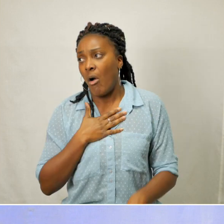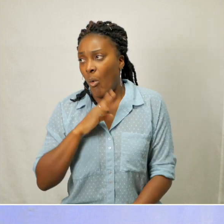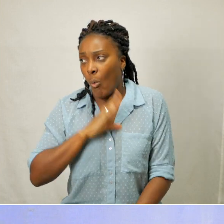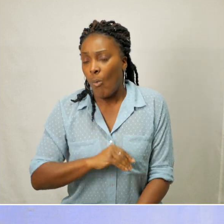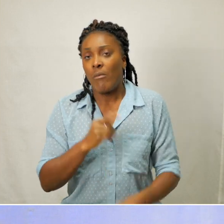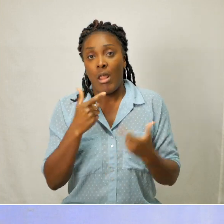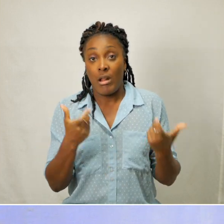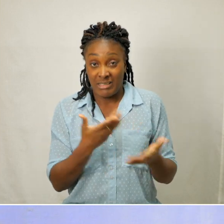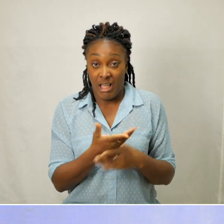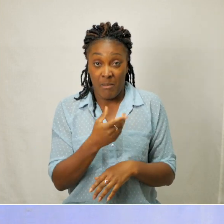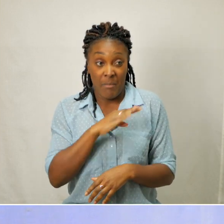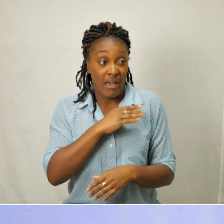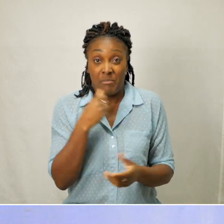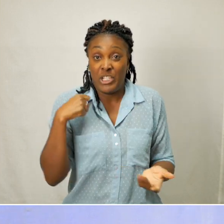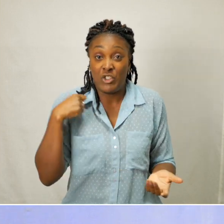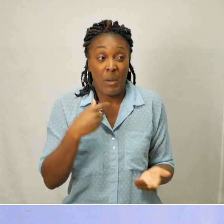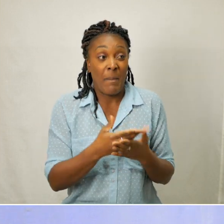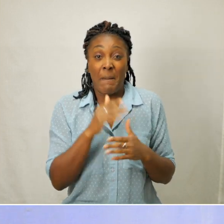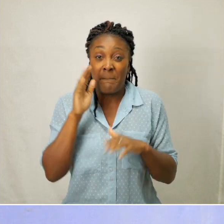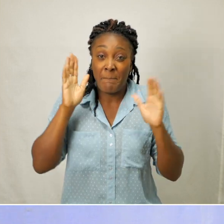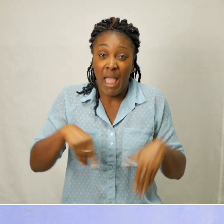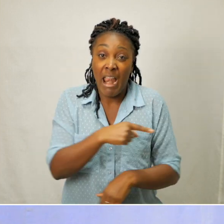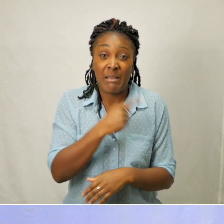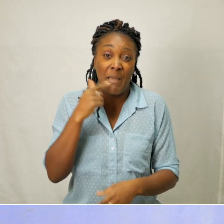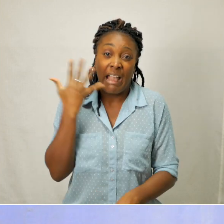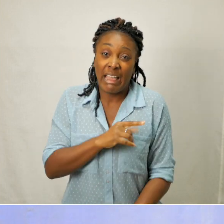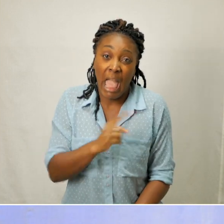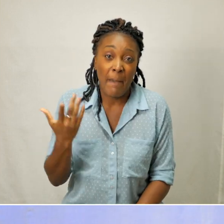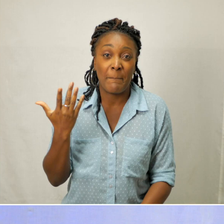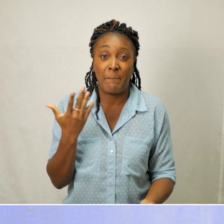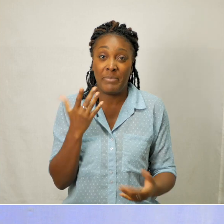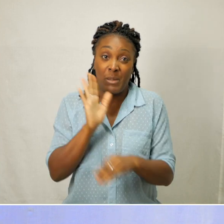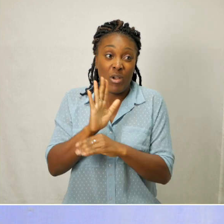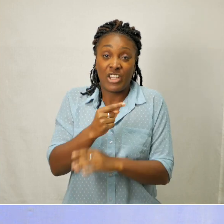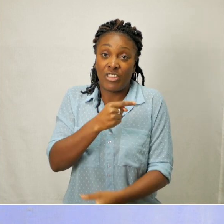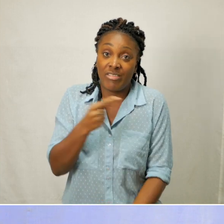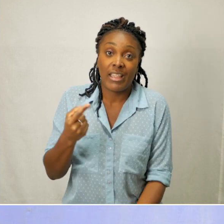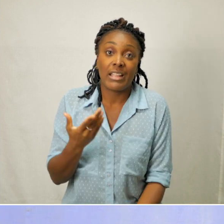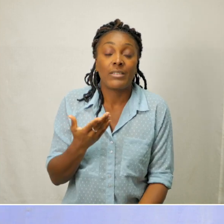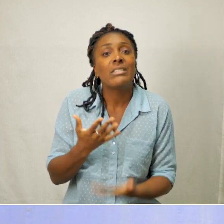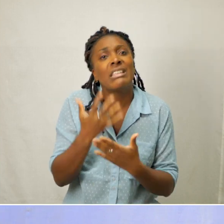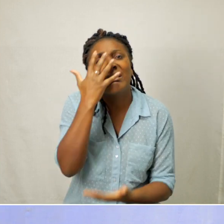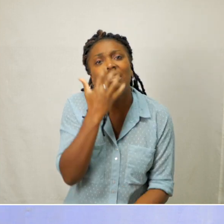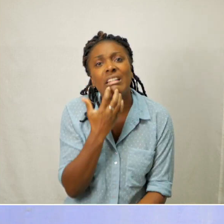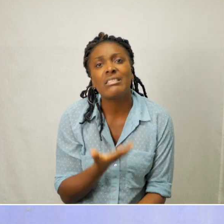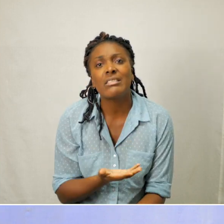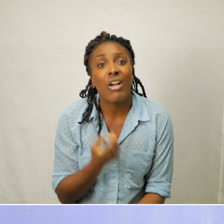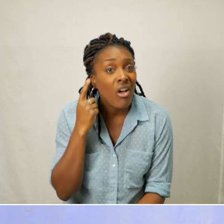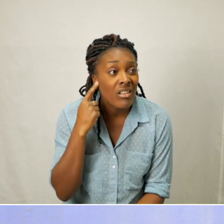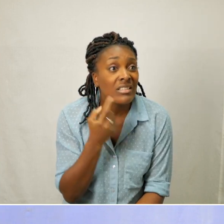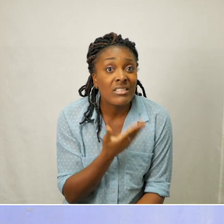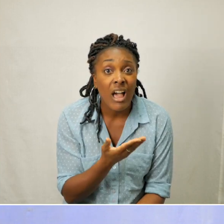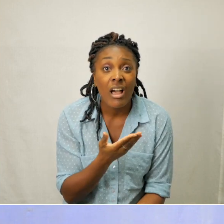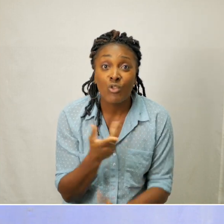été quelqu'un qui a fait du mal autour de lui ou qu'elle a été désagréable et c'est pas des choses positives qui restent. Et c'est triste d'assister